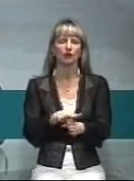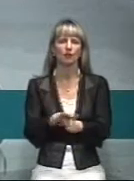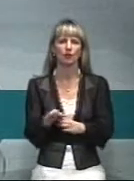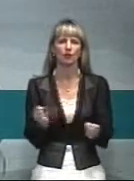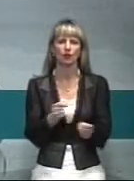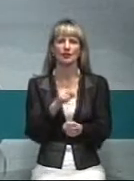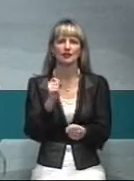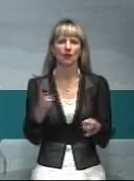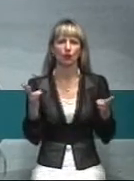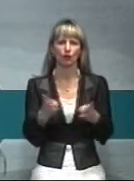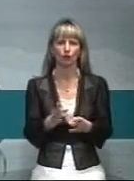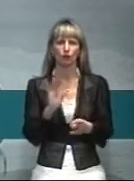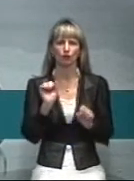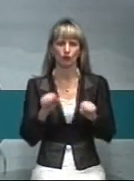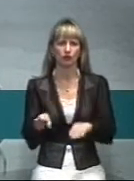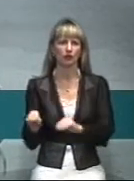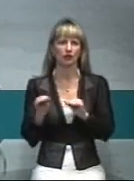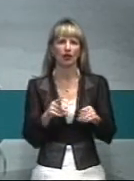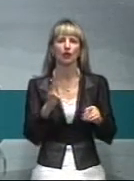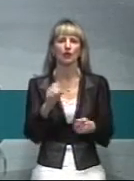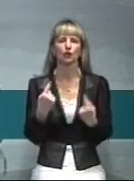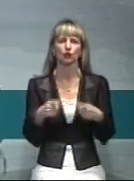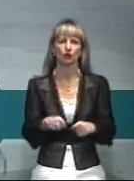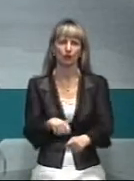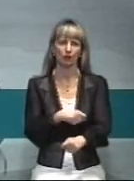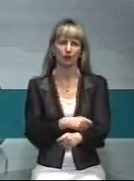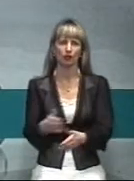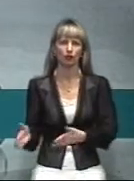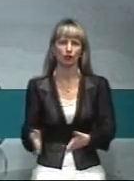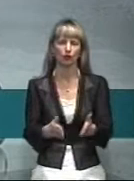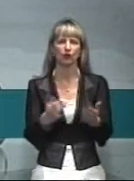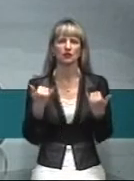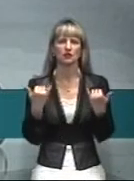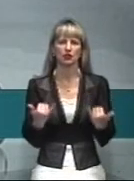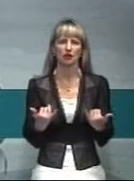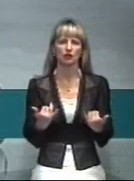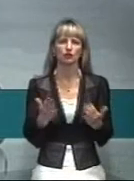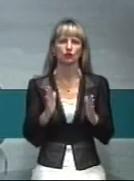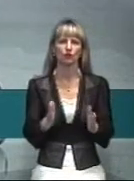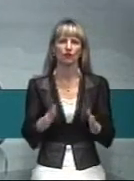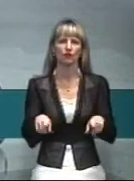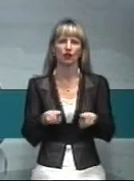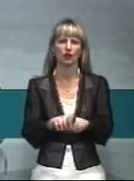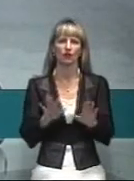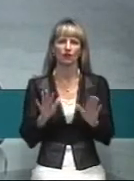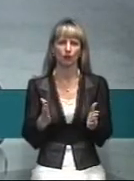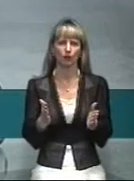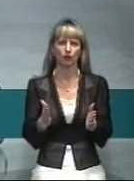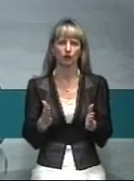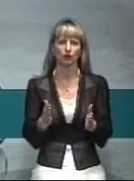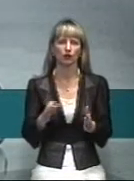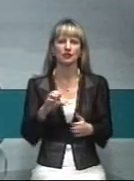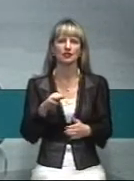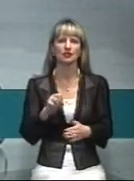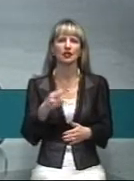За необхідності він може переміститися на інший кілометр дороги або місце. Наразі лише в такому випадку. А